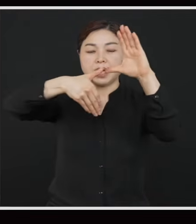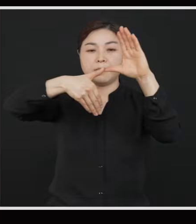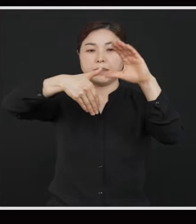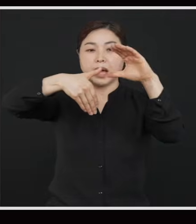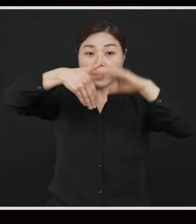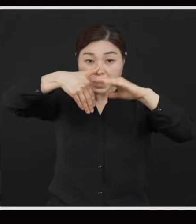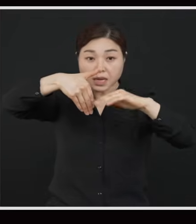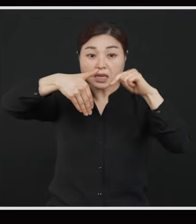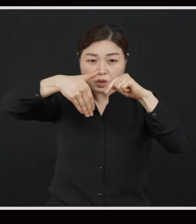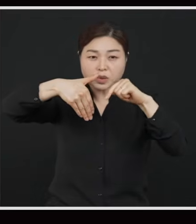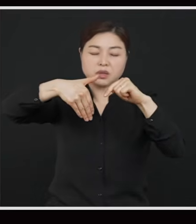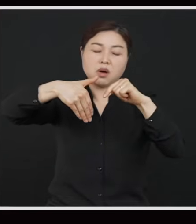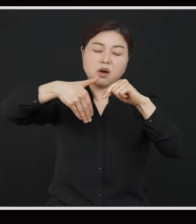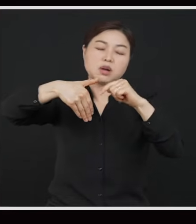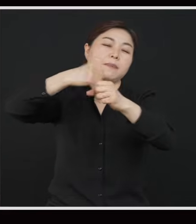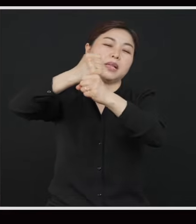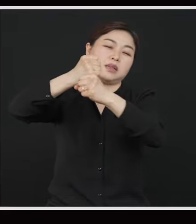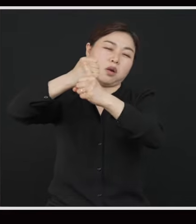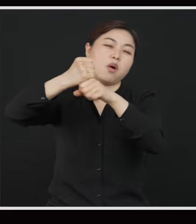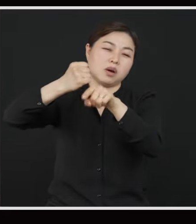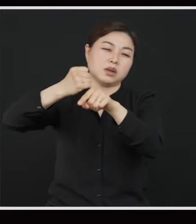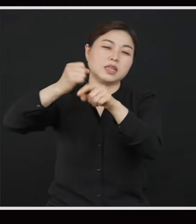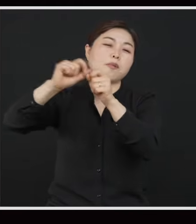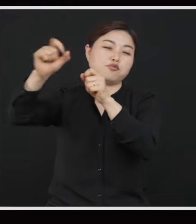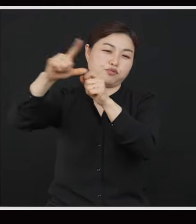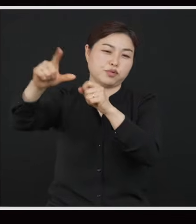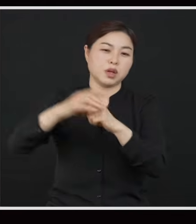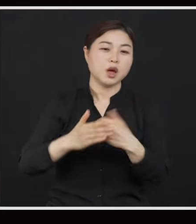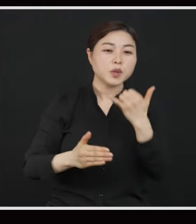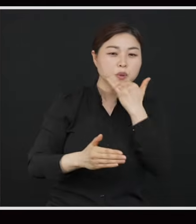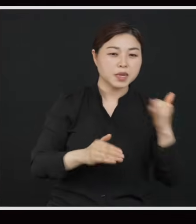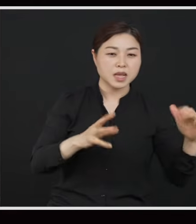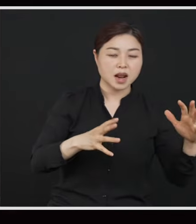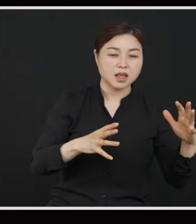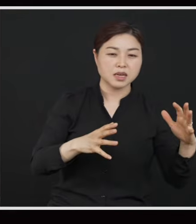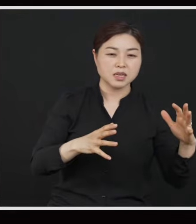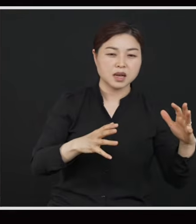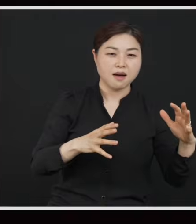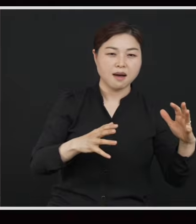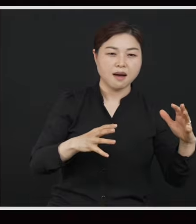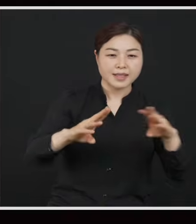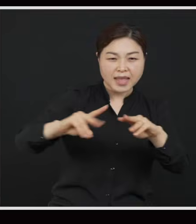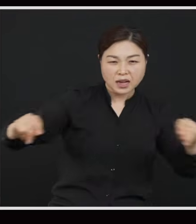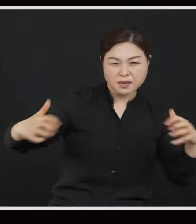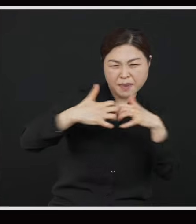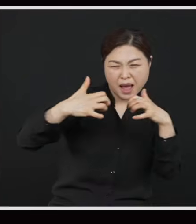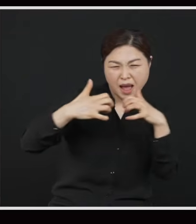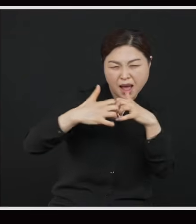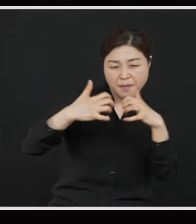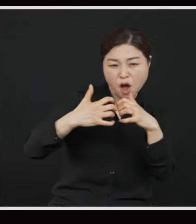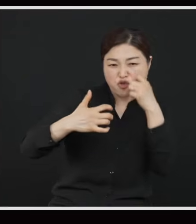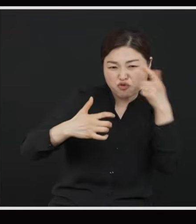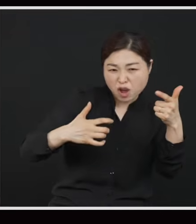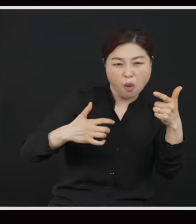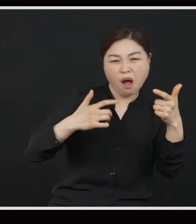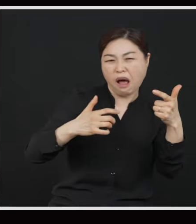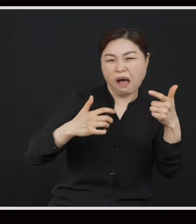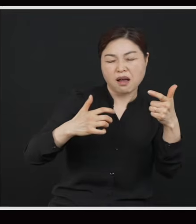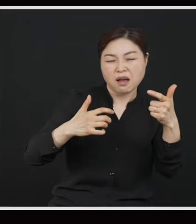영국이 독일은 6개월도 못 걸릴 거야. 왜냐하면 우리가 해상 봉쇄를 하면은 그 질산